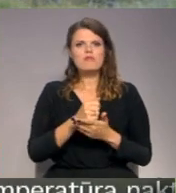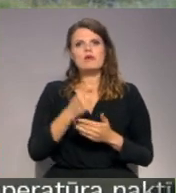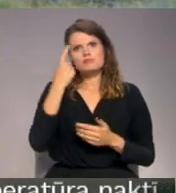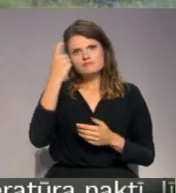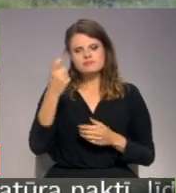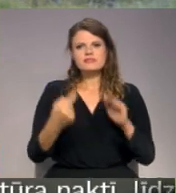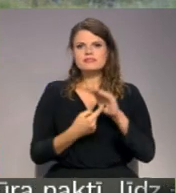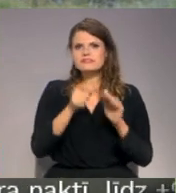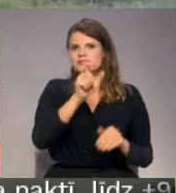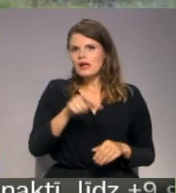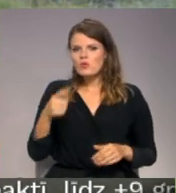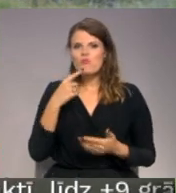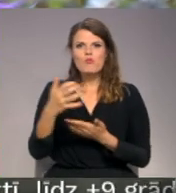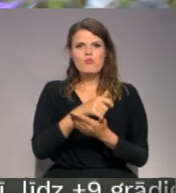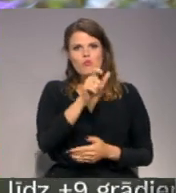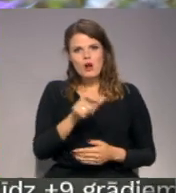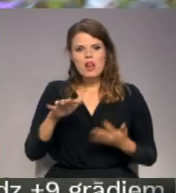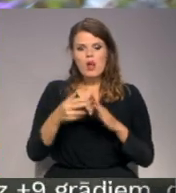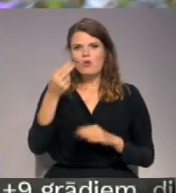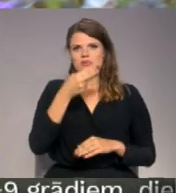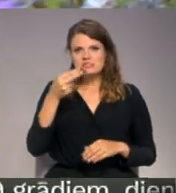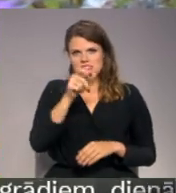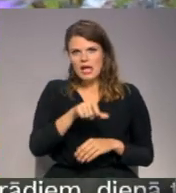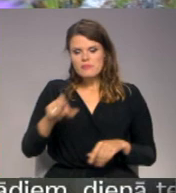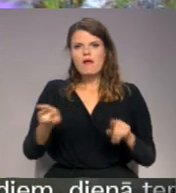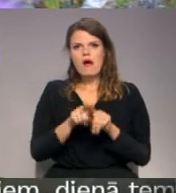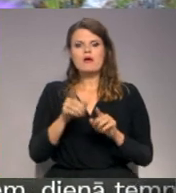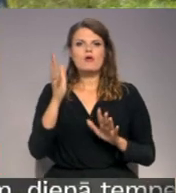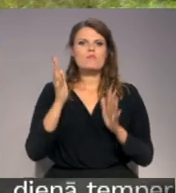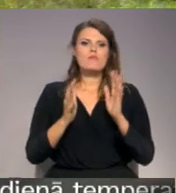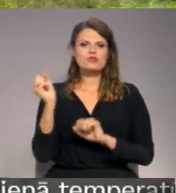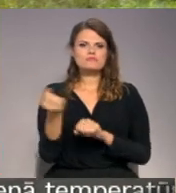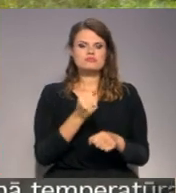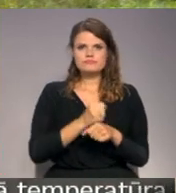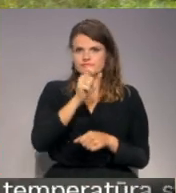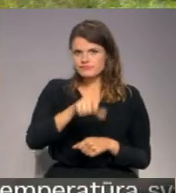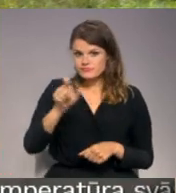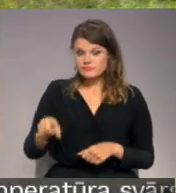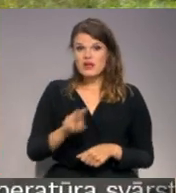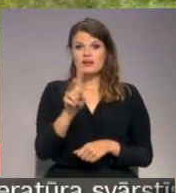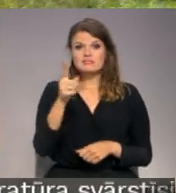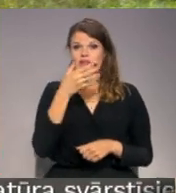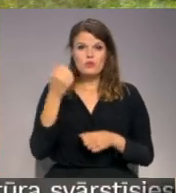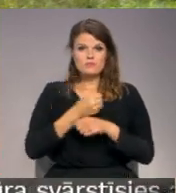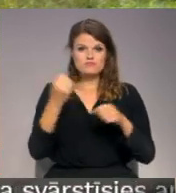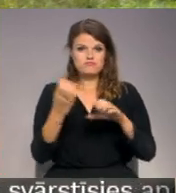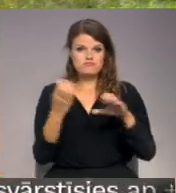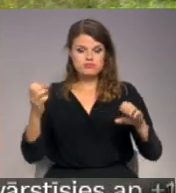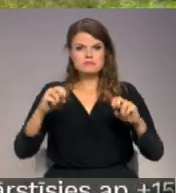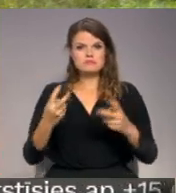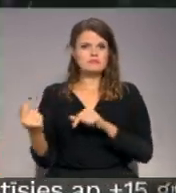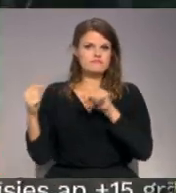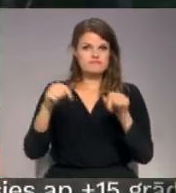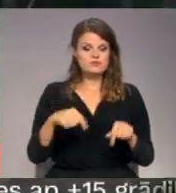ziņo ogotāji, sēņotāji, lauksaimnieki, kā arī mežstrādes darbinieki. Nesprāgušās munīcijas neutralizēšanas